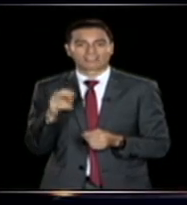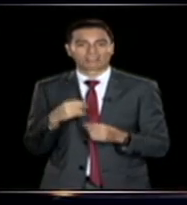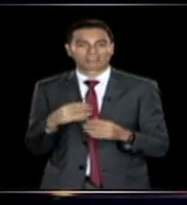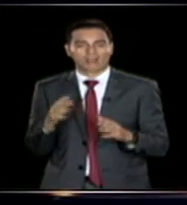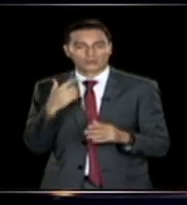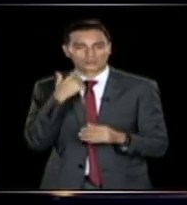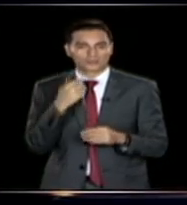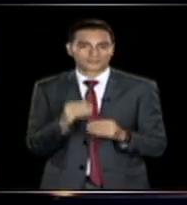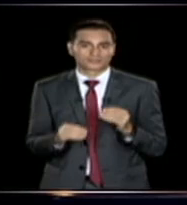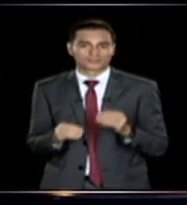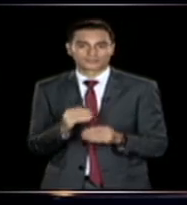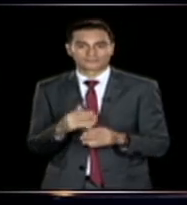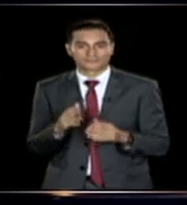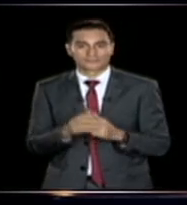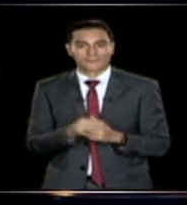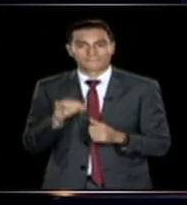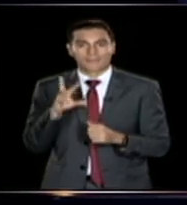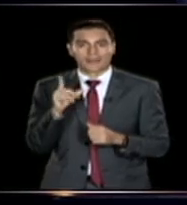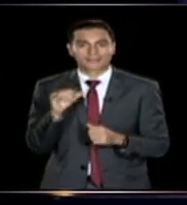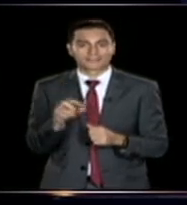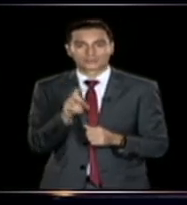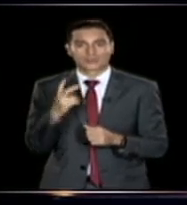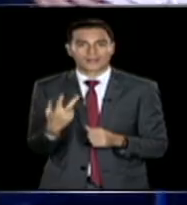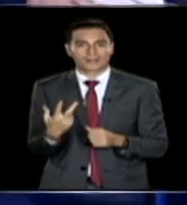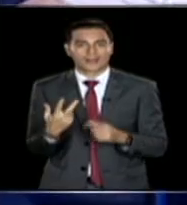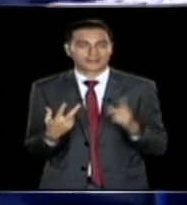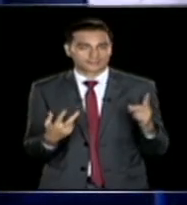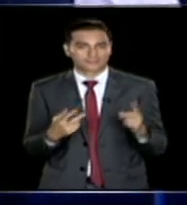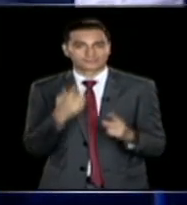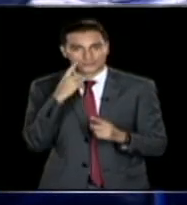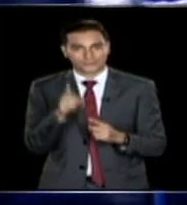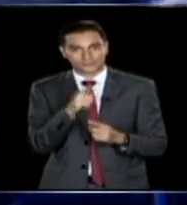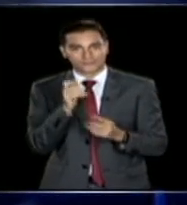منكم. أرضك مهدي. السؤال الثالث، تفضل.